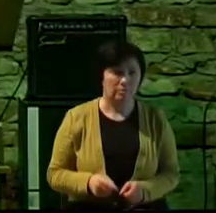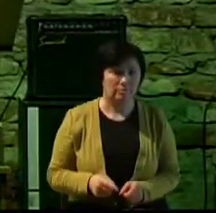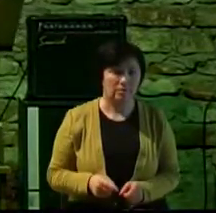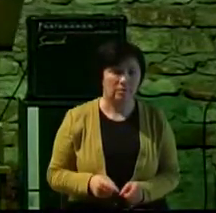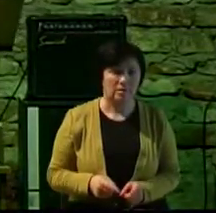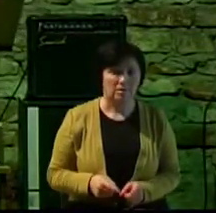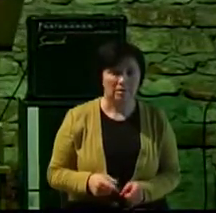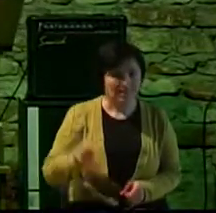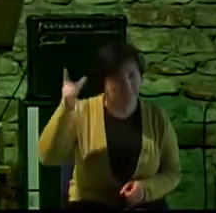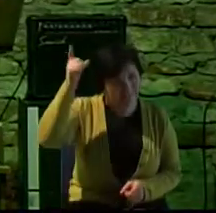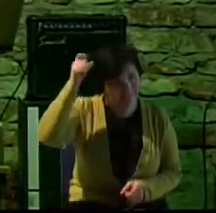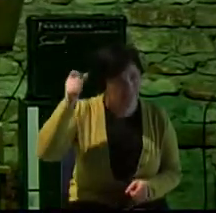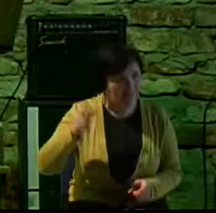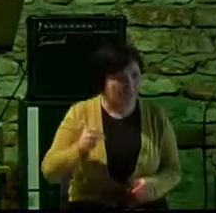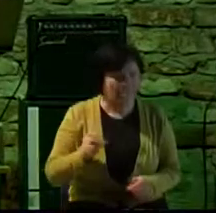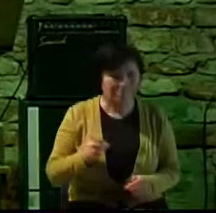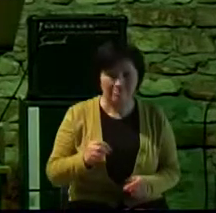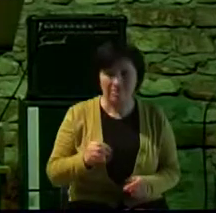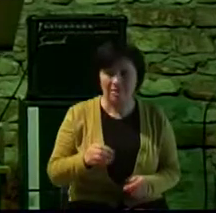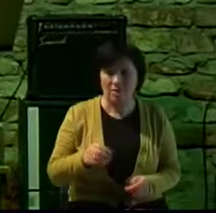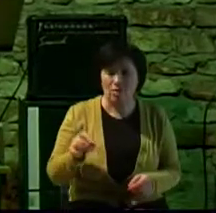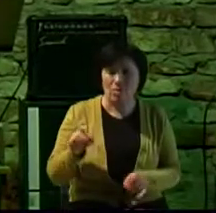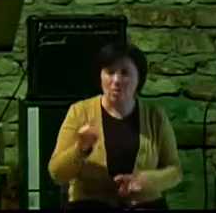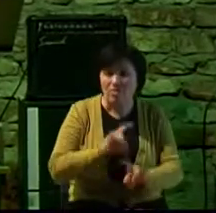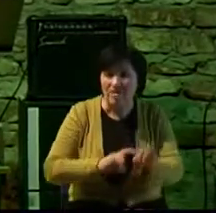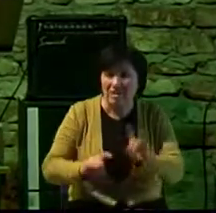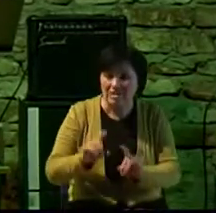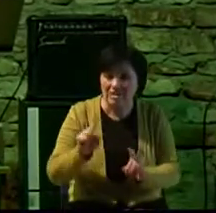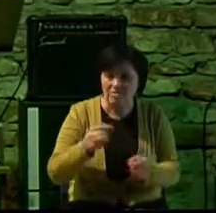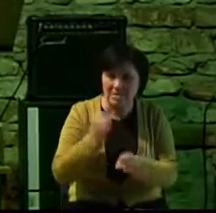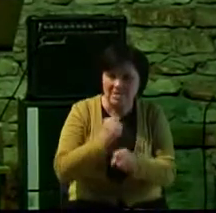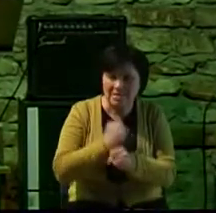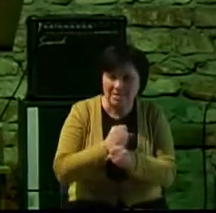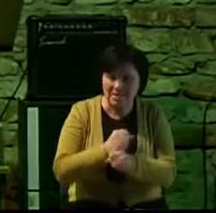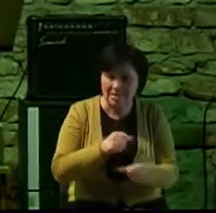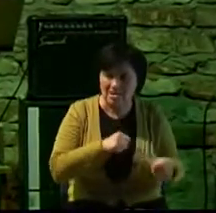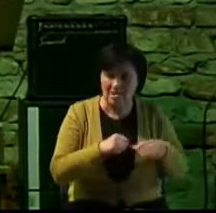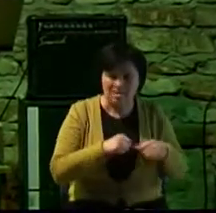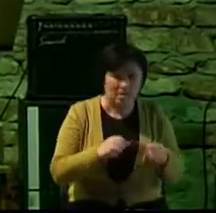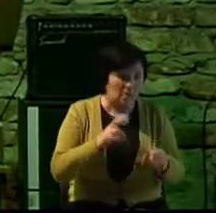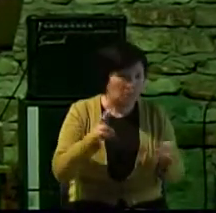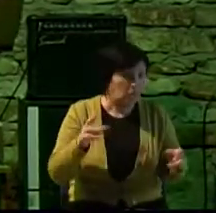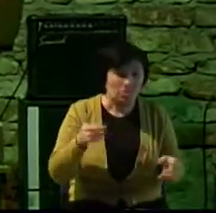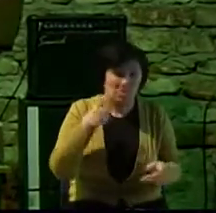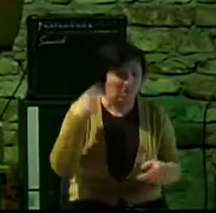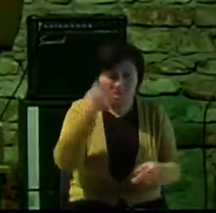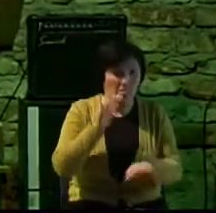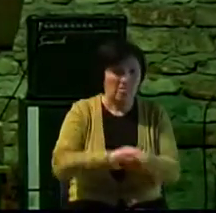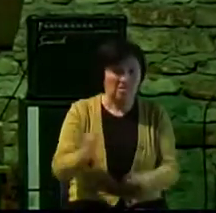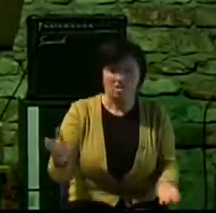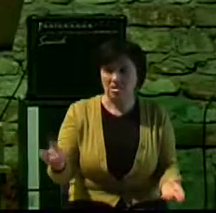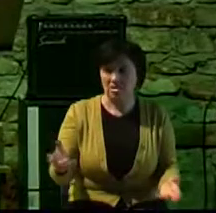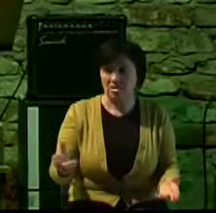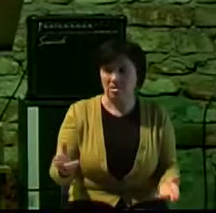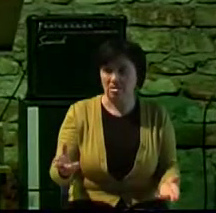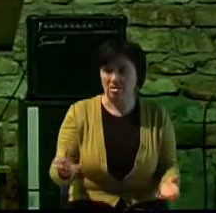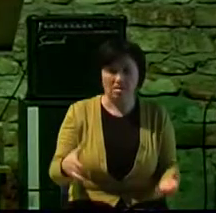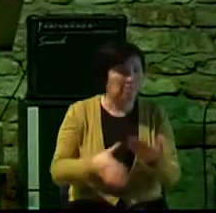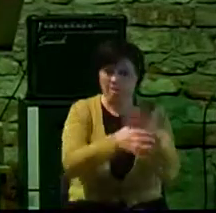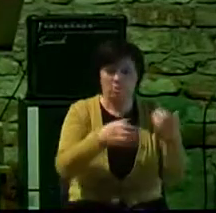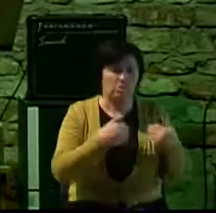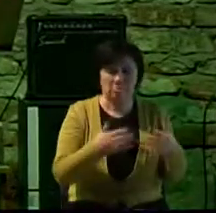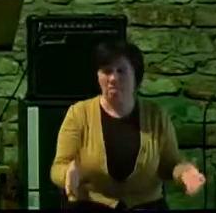он внушает им грех, и никто не может обличить или помочь этому брату покаяться и оставить грех. Итак, мы видим,